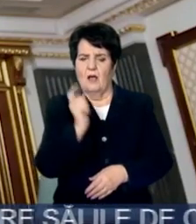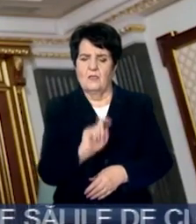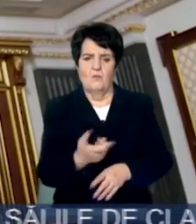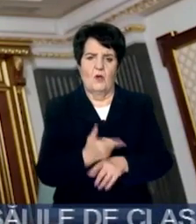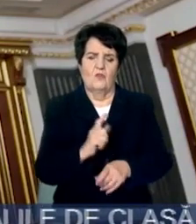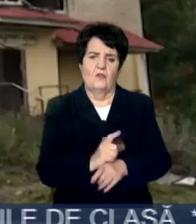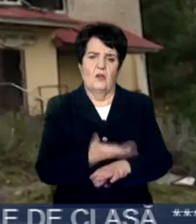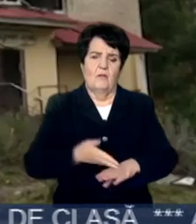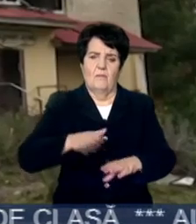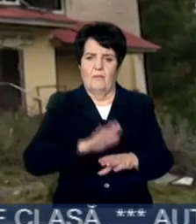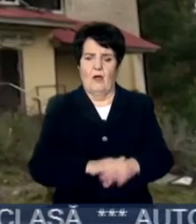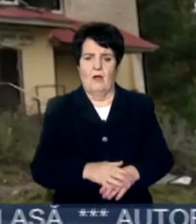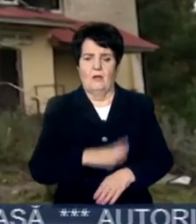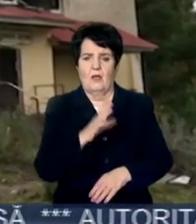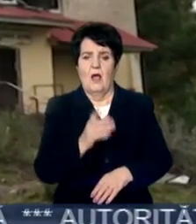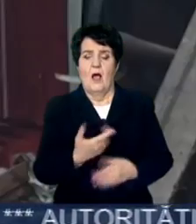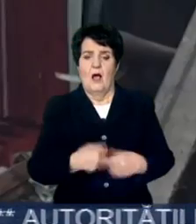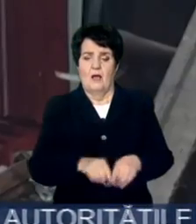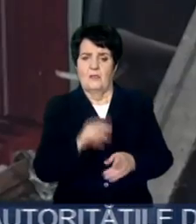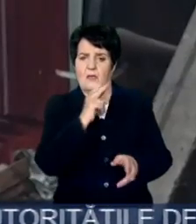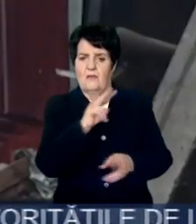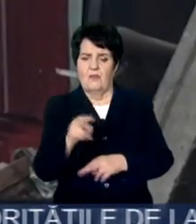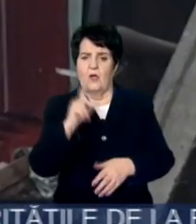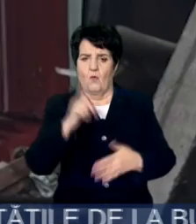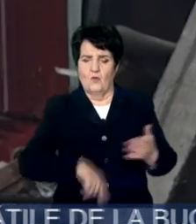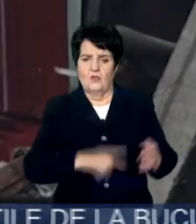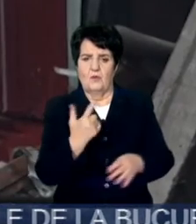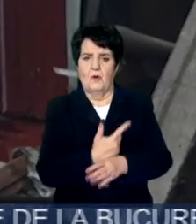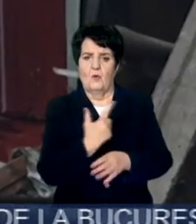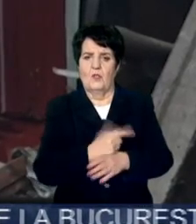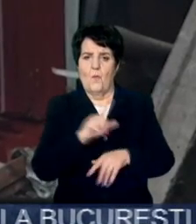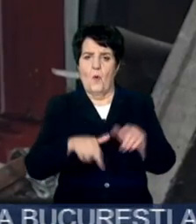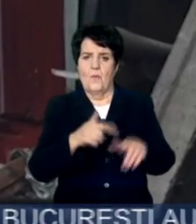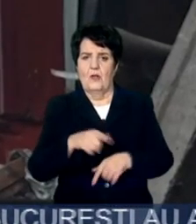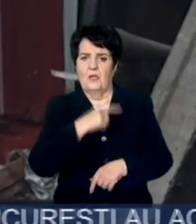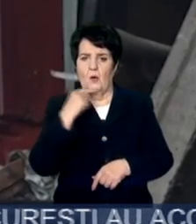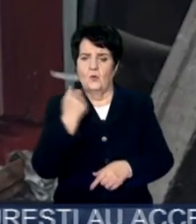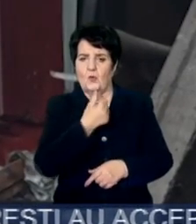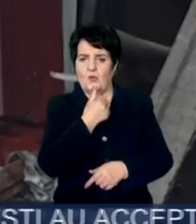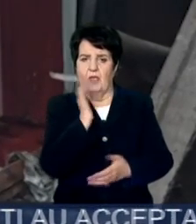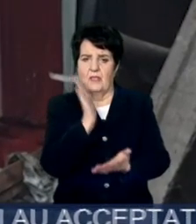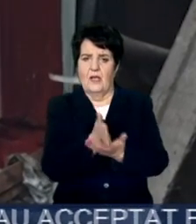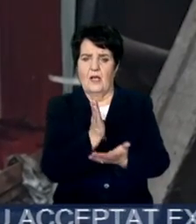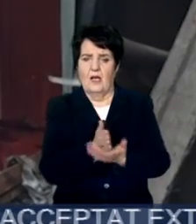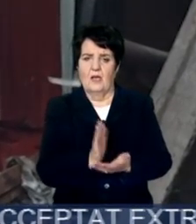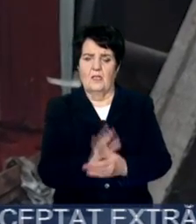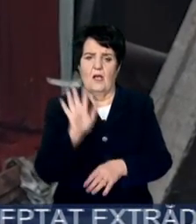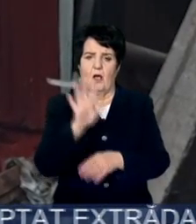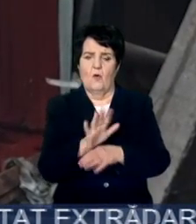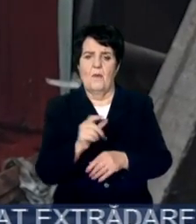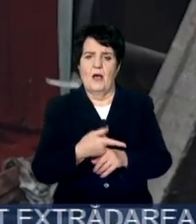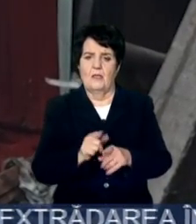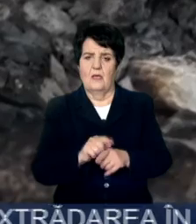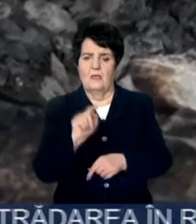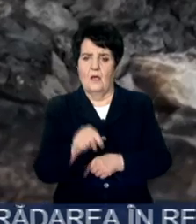împotriva propriilor soldați. Când vedem asta, suntem convinși încă o dată că mobilizarea rusă este o încercare directă de a le da comandanților de pe